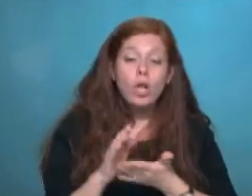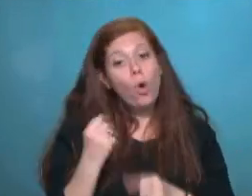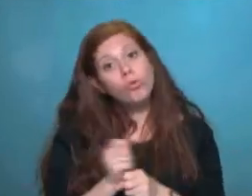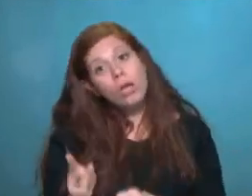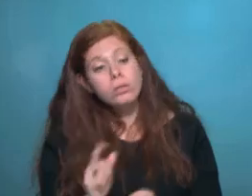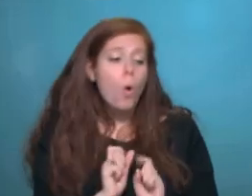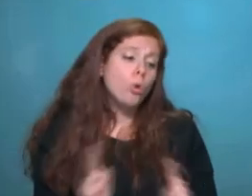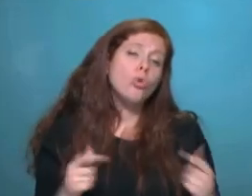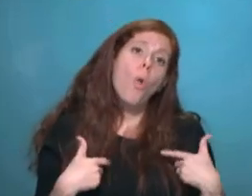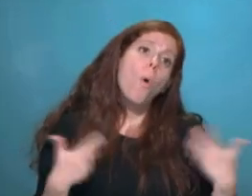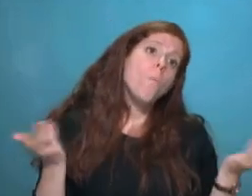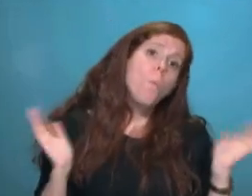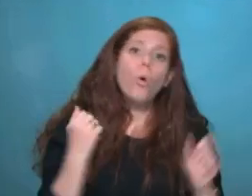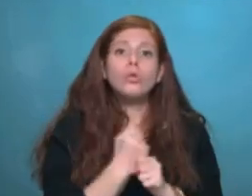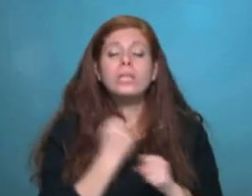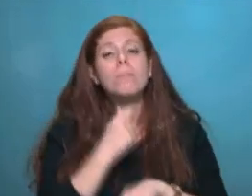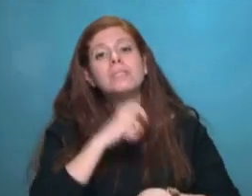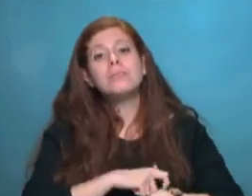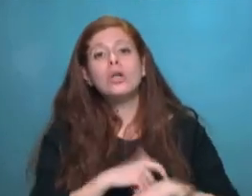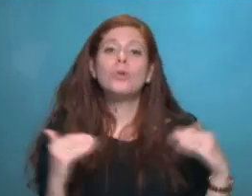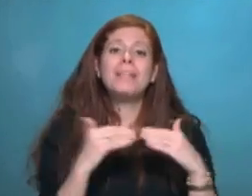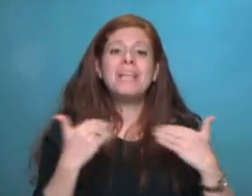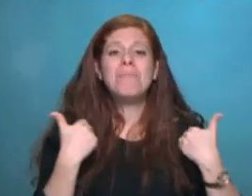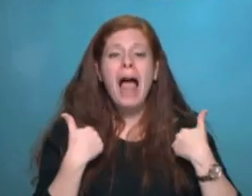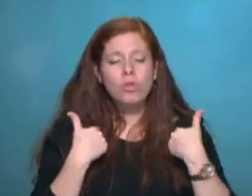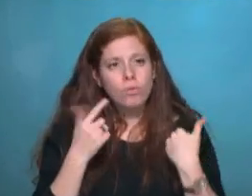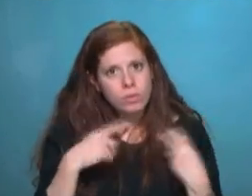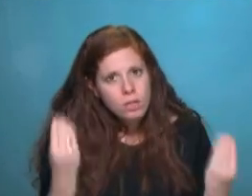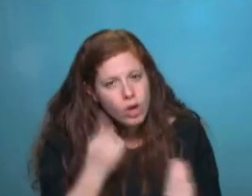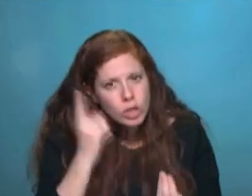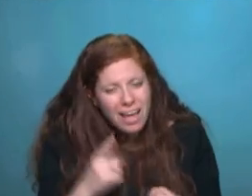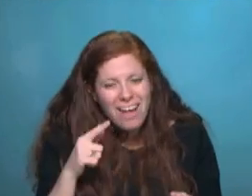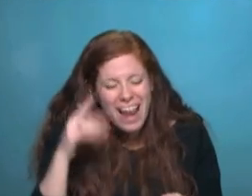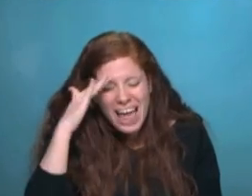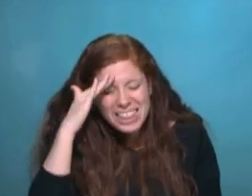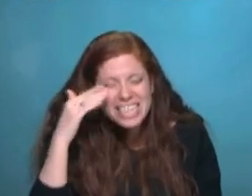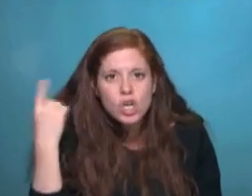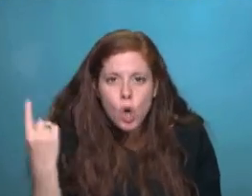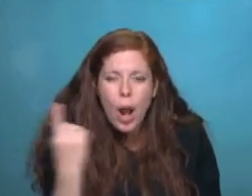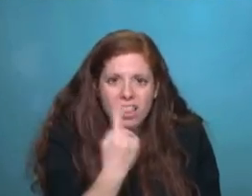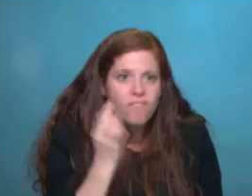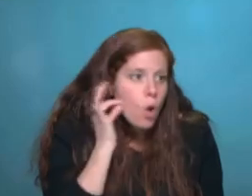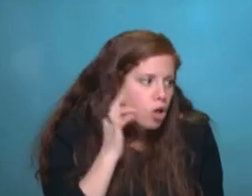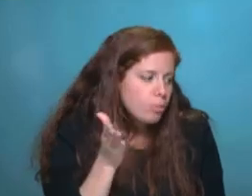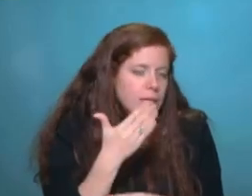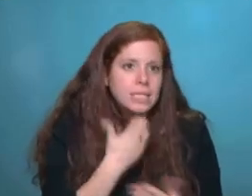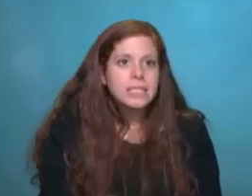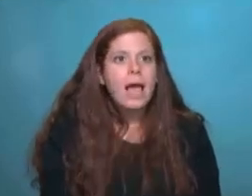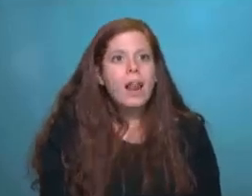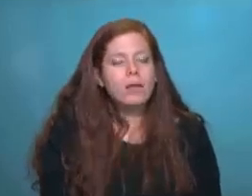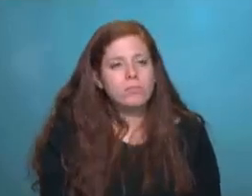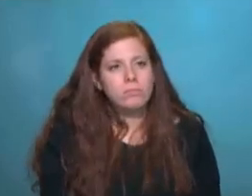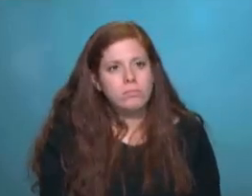שלא נקיים אותו, או שנקיים אותו בזמננו החופשי, וזה דבר שצריך להטריד כל אדם, כל אישה במדינת ישראל. בעוד